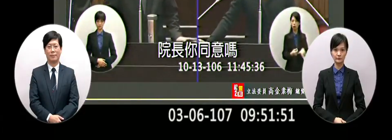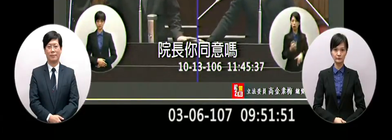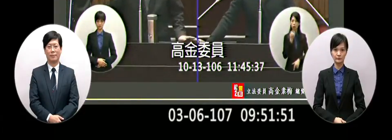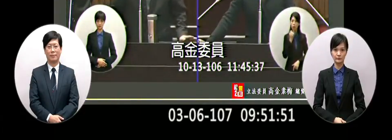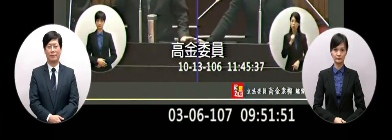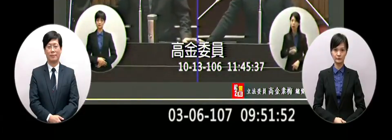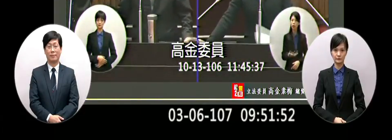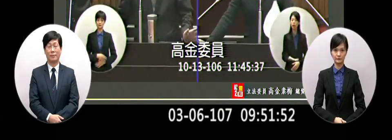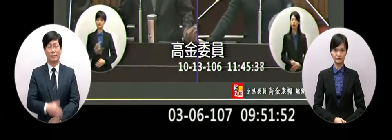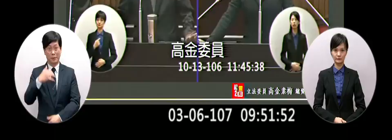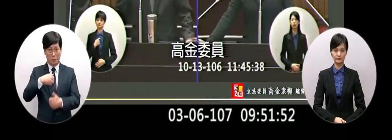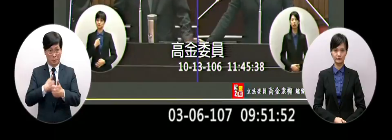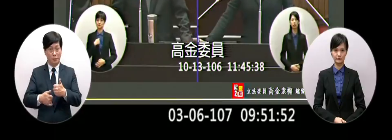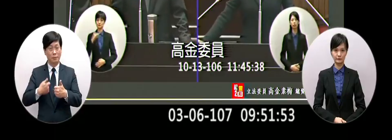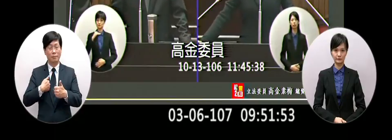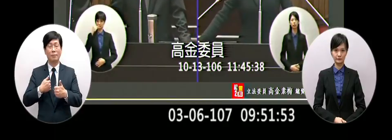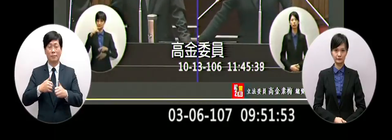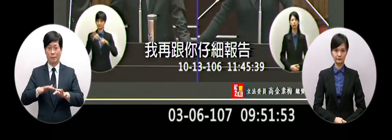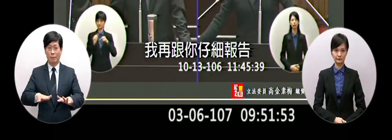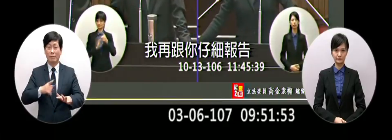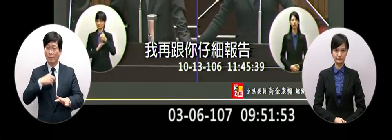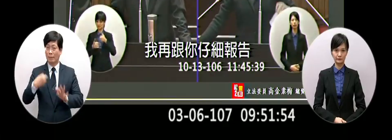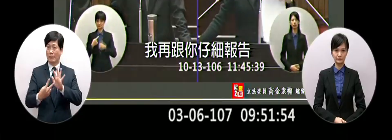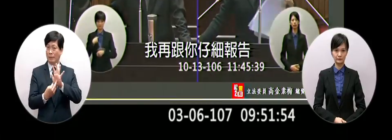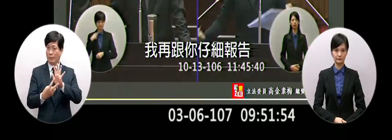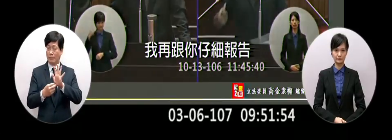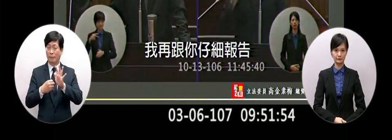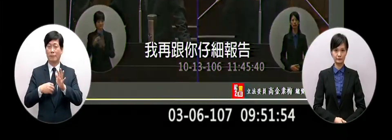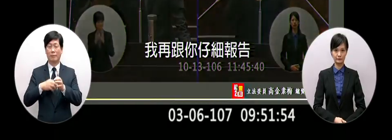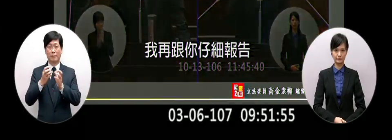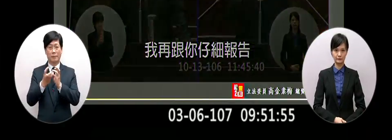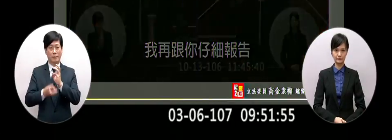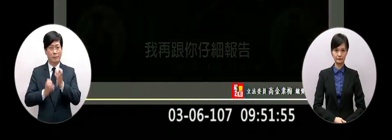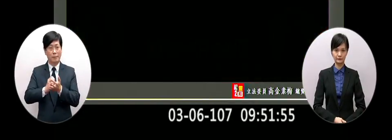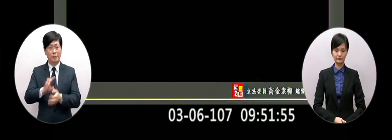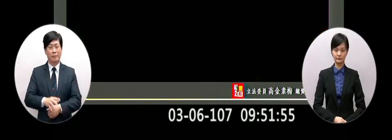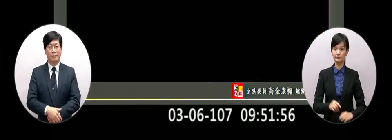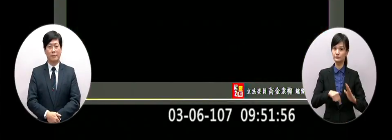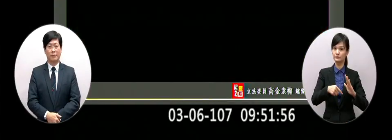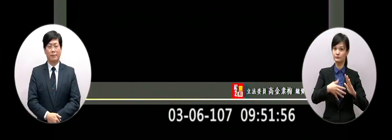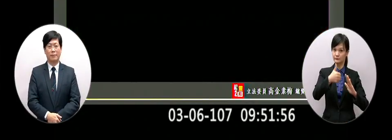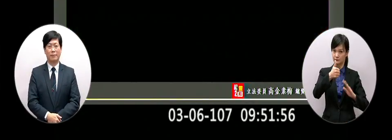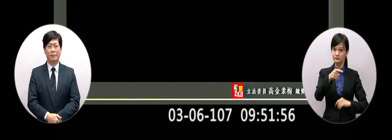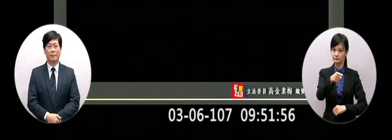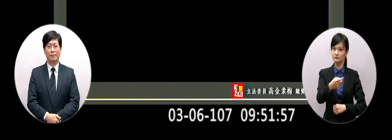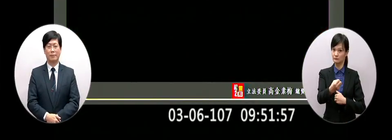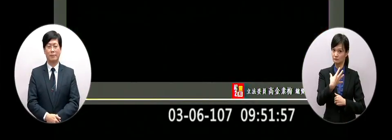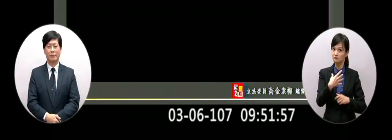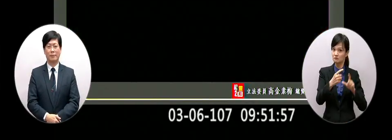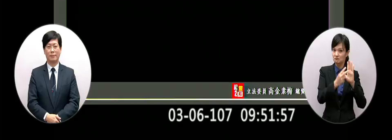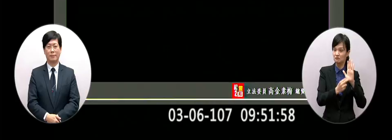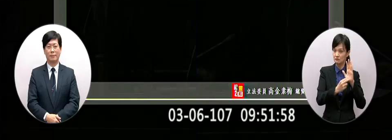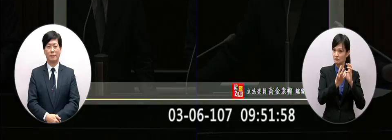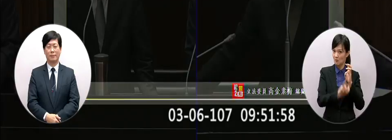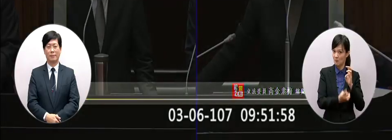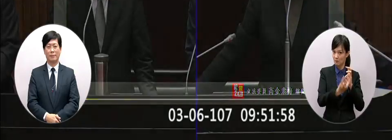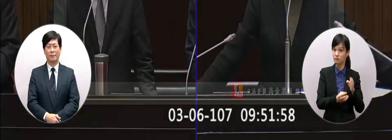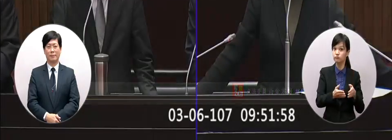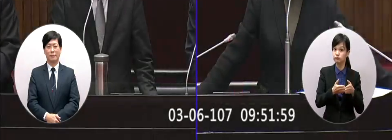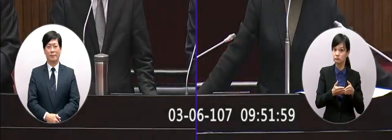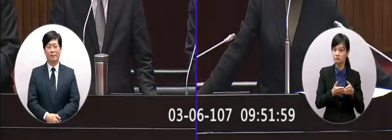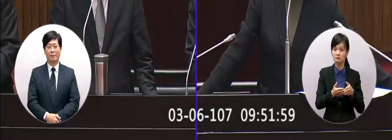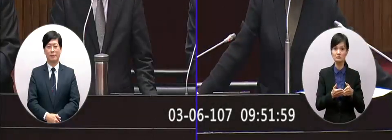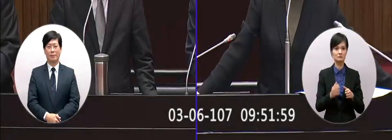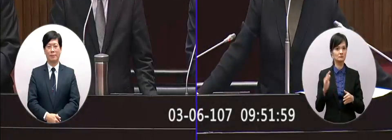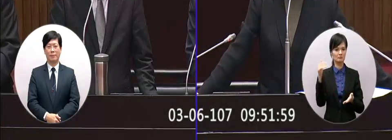吗？ 高委员，我高经委员哈，我再跟你仔细报。 好，院长您说你要跟我仔细报告，没关系，